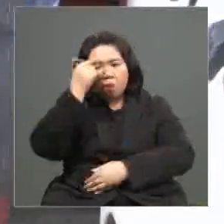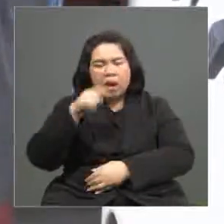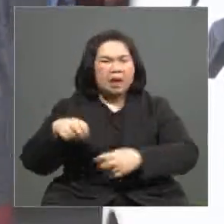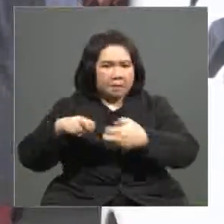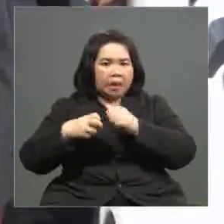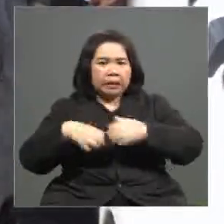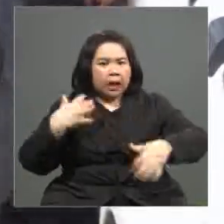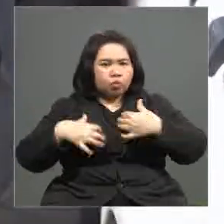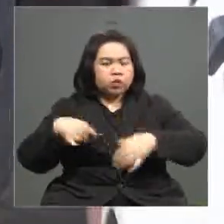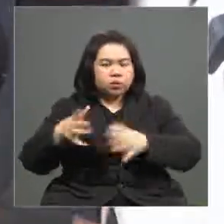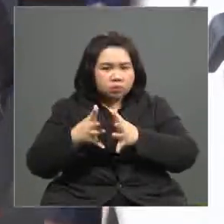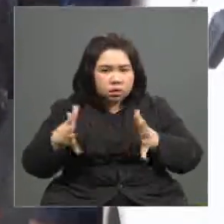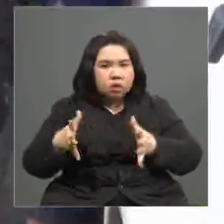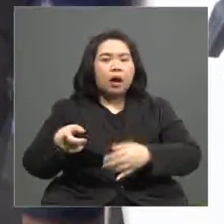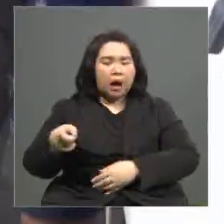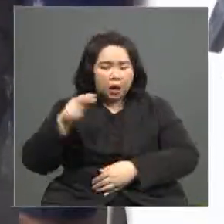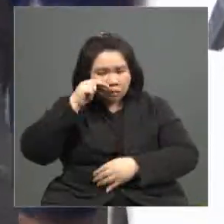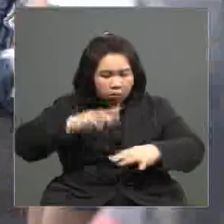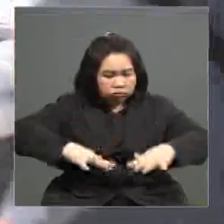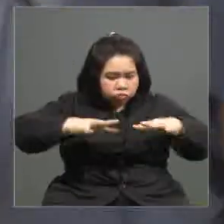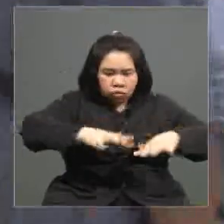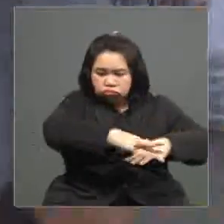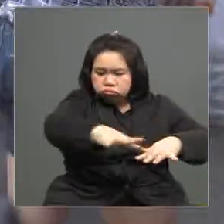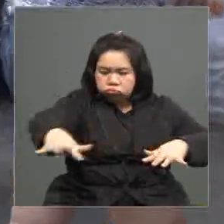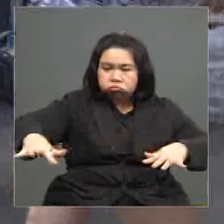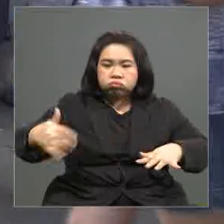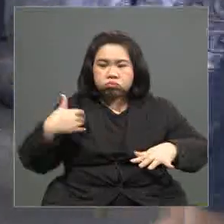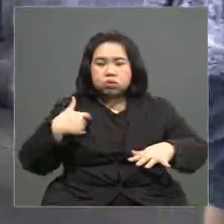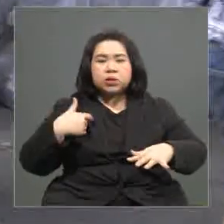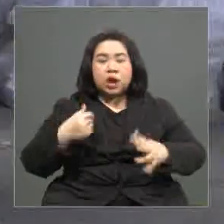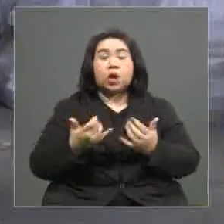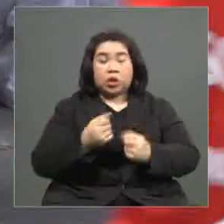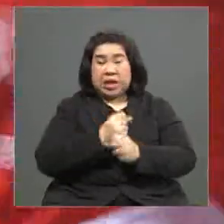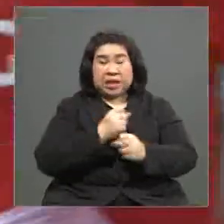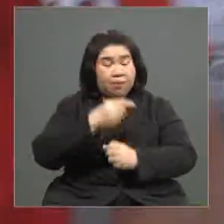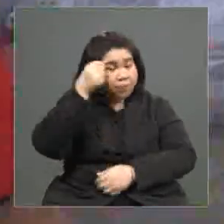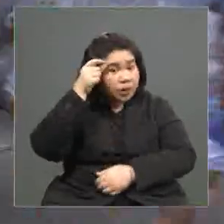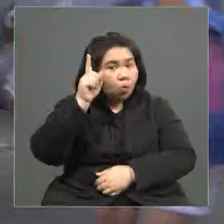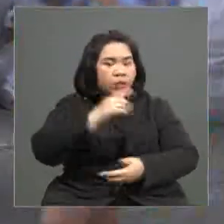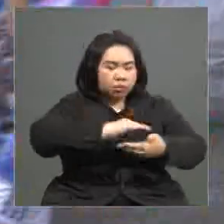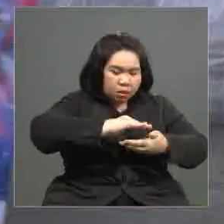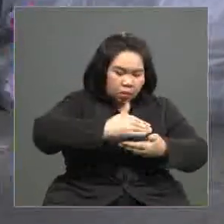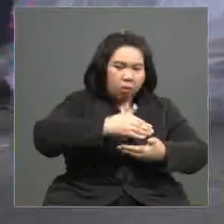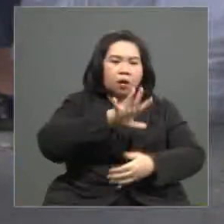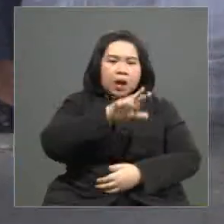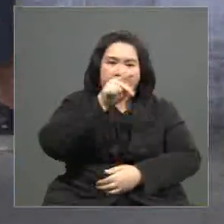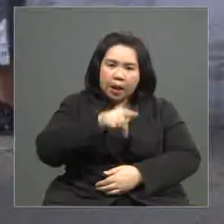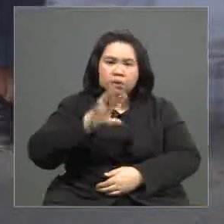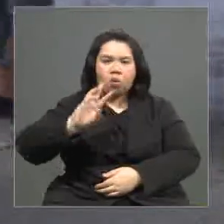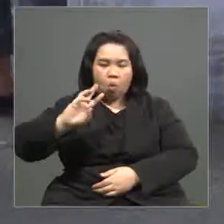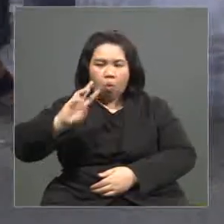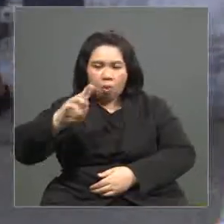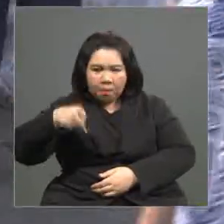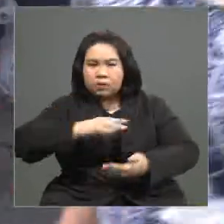ความเดือดร้อนมากขึ้นมีน้ำท่วมเป็นวงกว้างในเขตเมืองเชียงใหม่โดยผลิตอาหารวันละประมาณ 5,000 ถึง 6,000 กล่องนอกจ